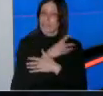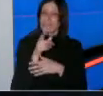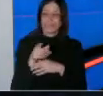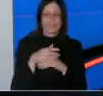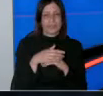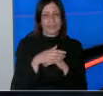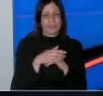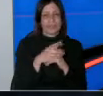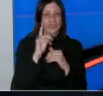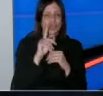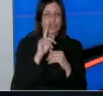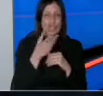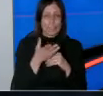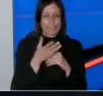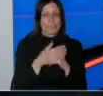השם.